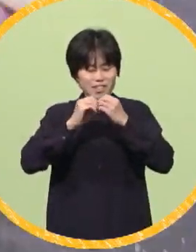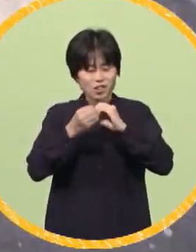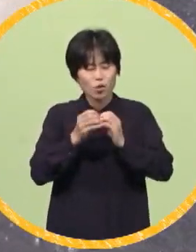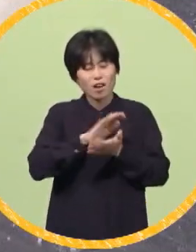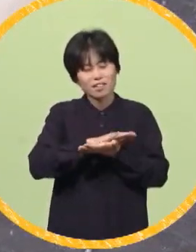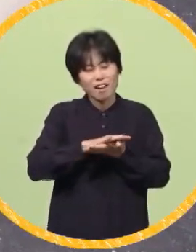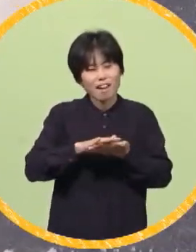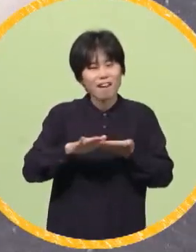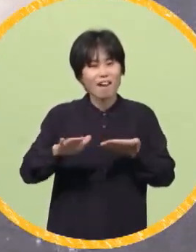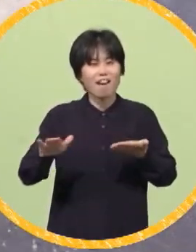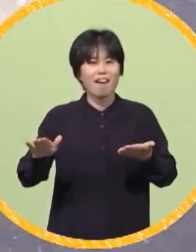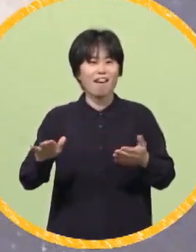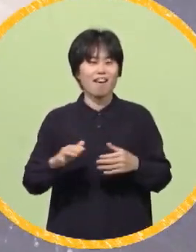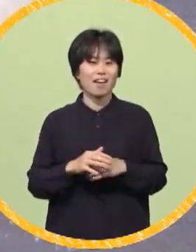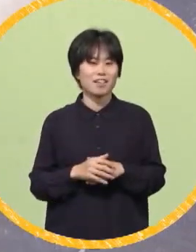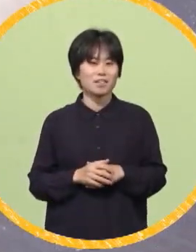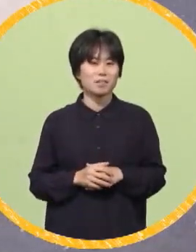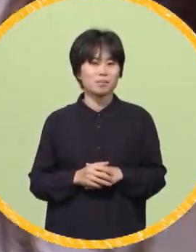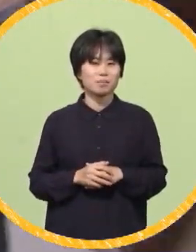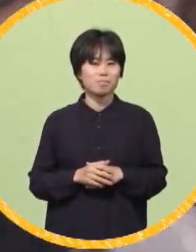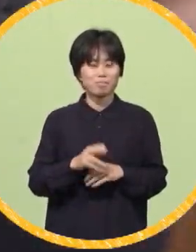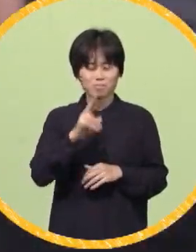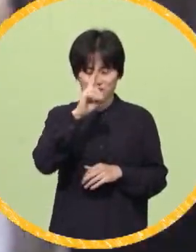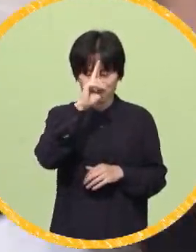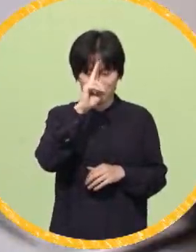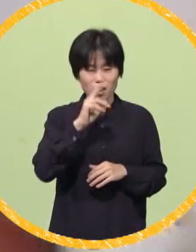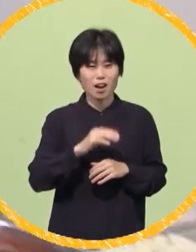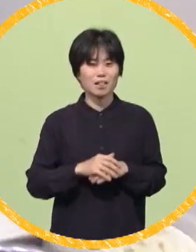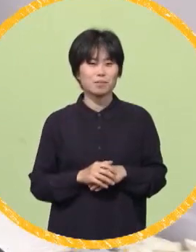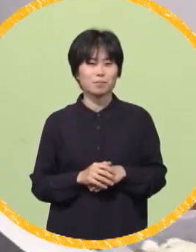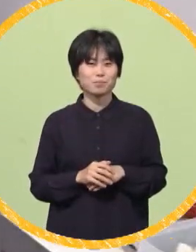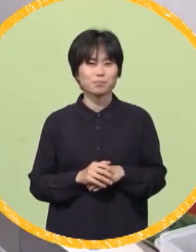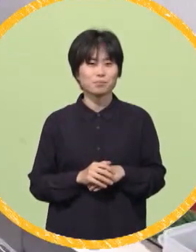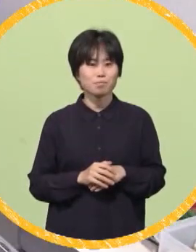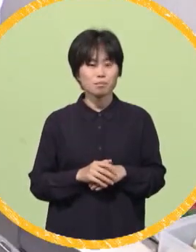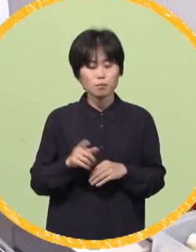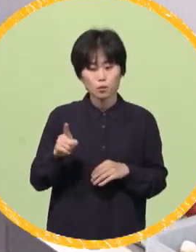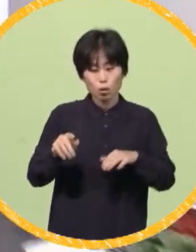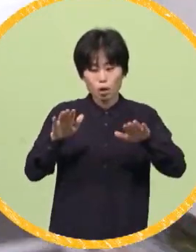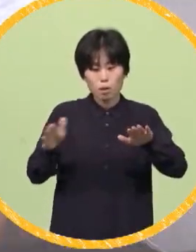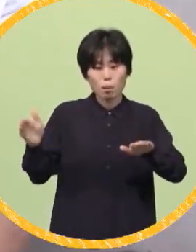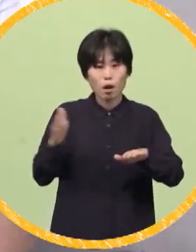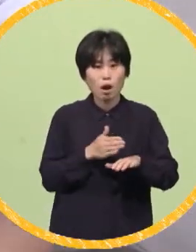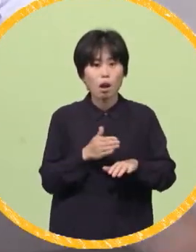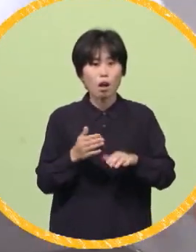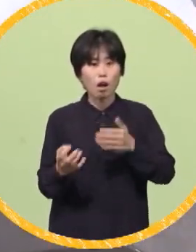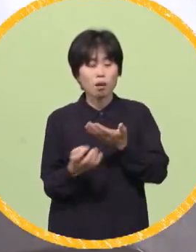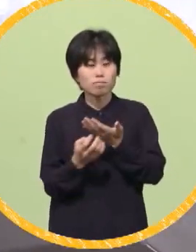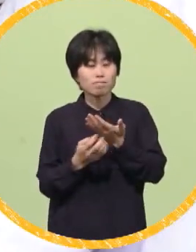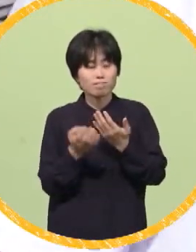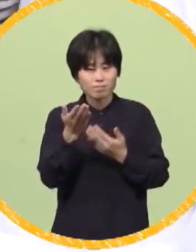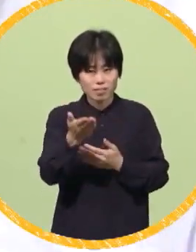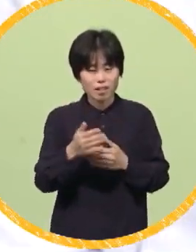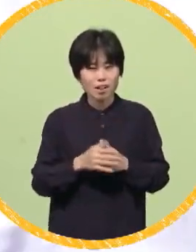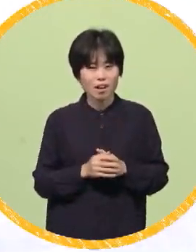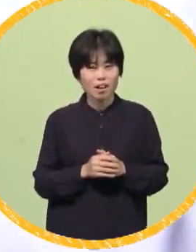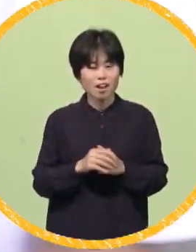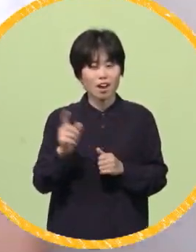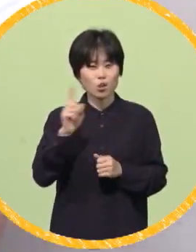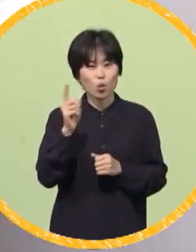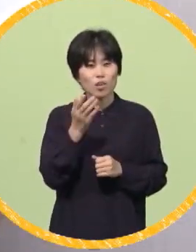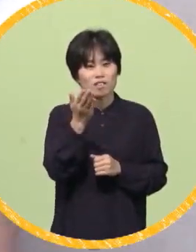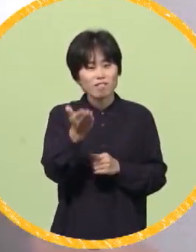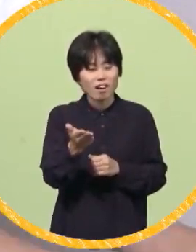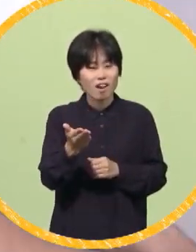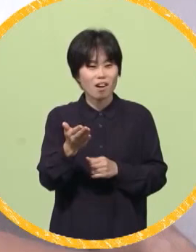やかで。 こんにちは。これ今から焼くところですか？どうですか、ピ